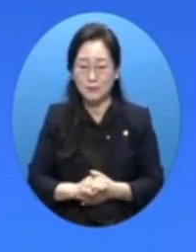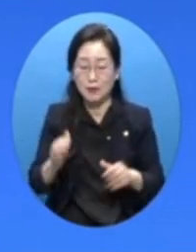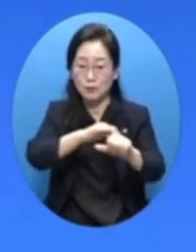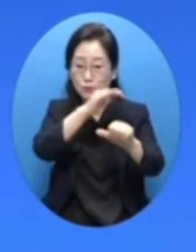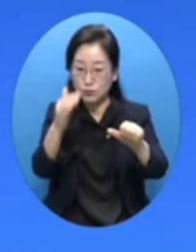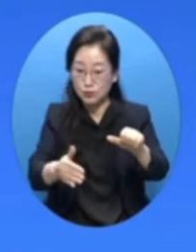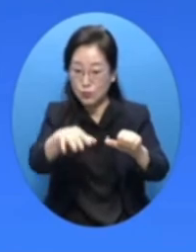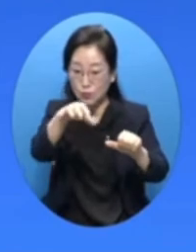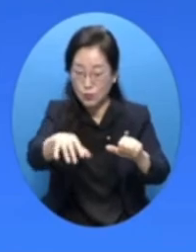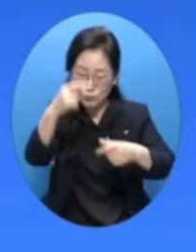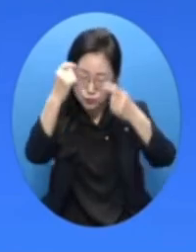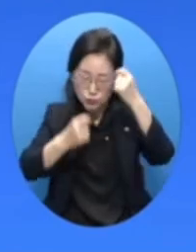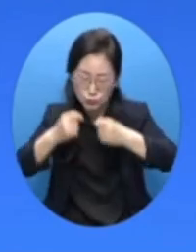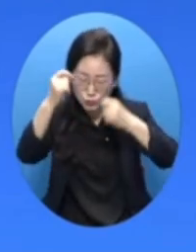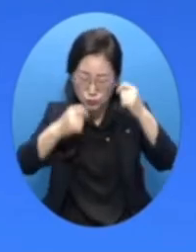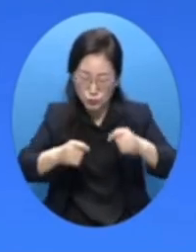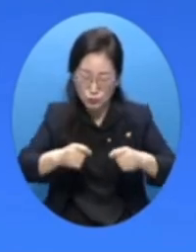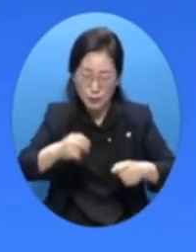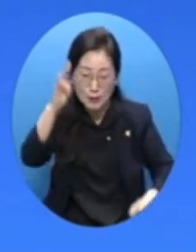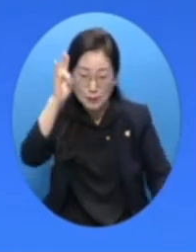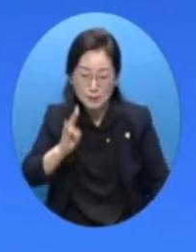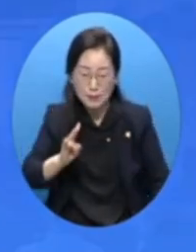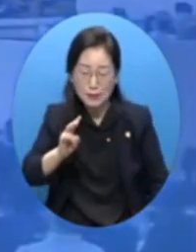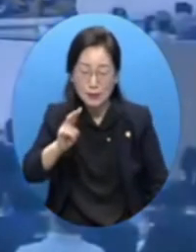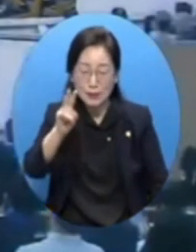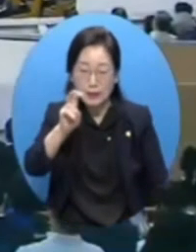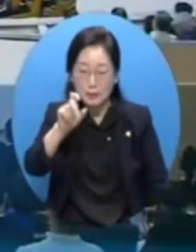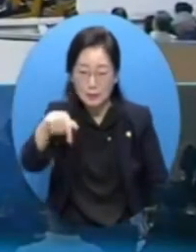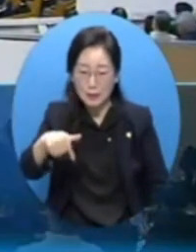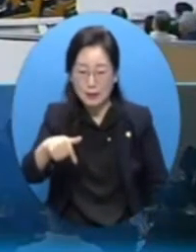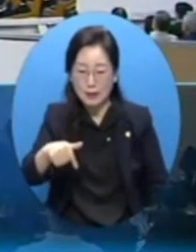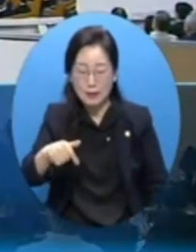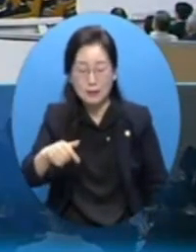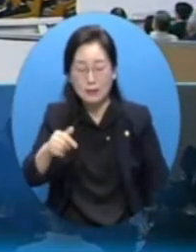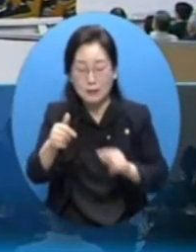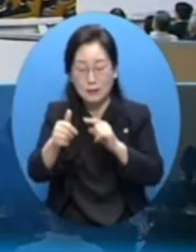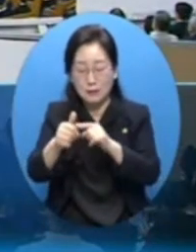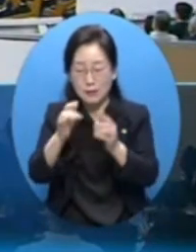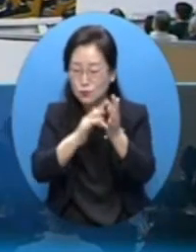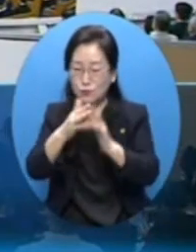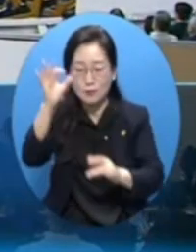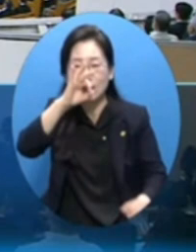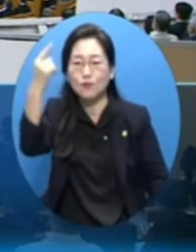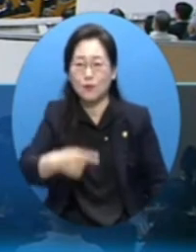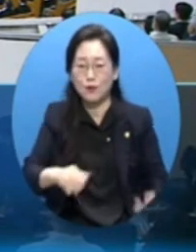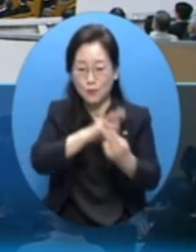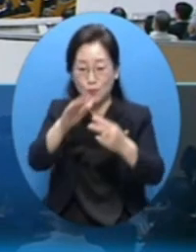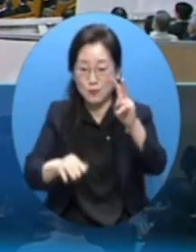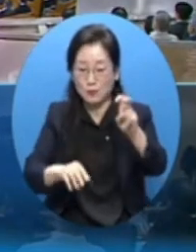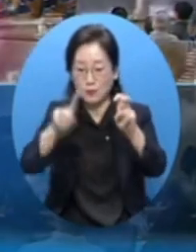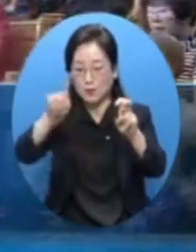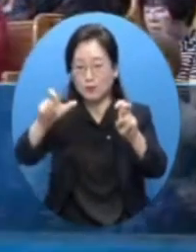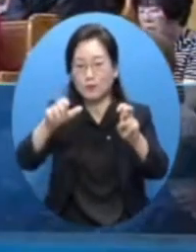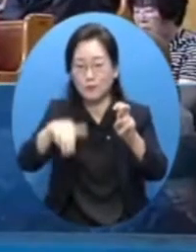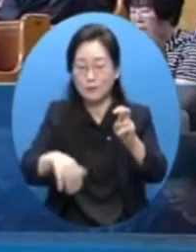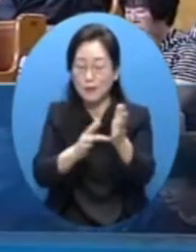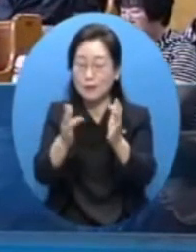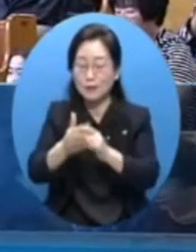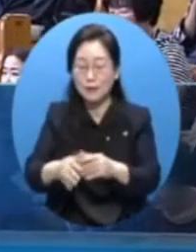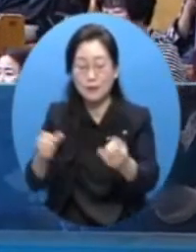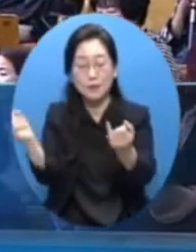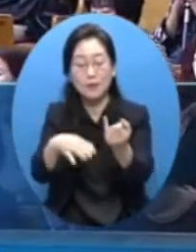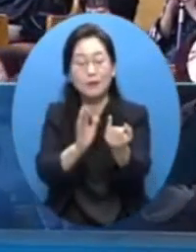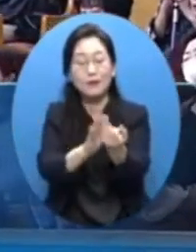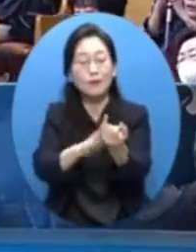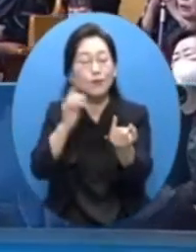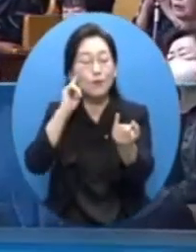무덤가에서 울고 있는 막달라 마리아를 예수님이 찾아오셨습니다. 요한복음 2장 15절 16절에 성경 말씀합니다. 예수께서 이르시되 여자여